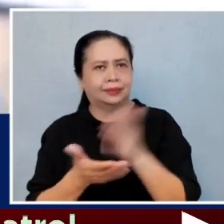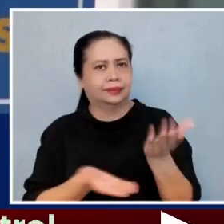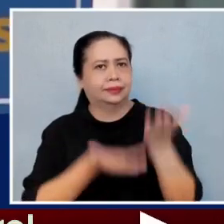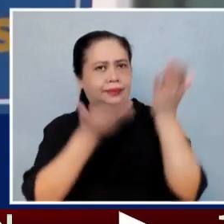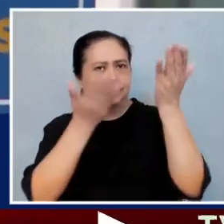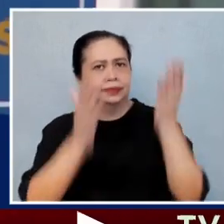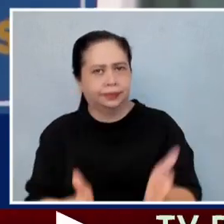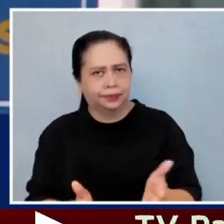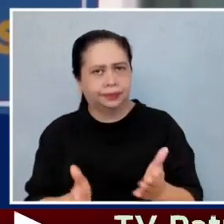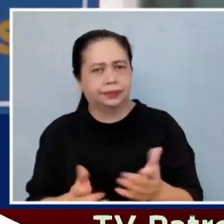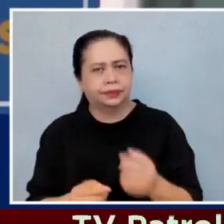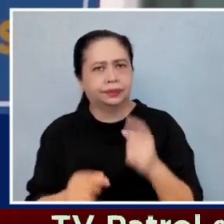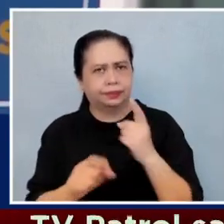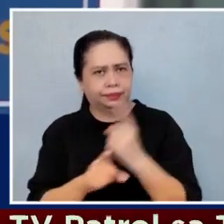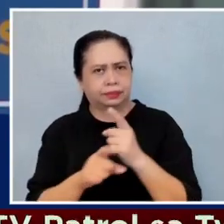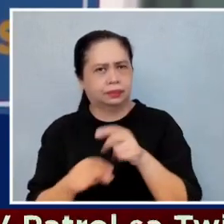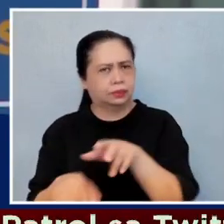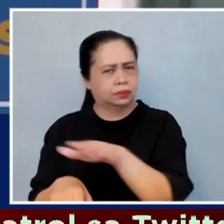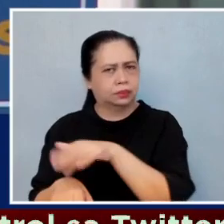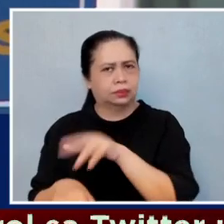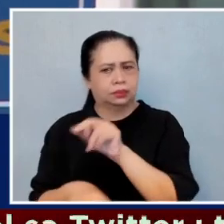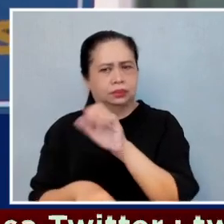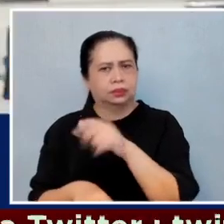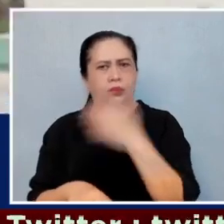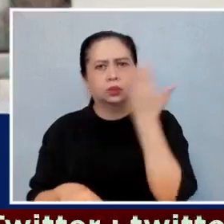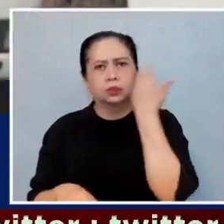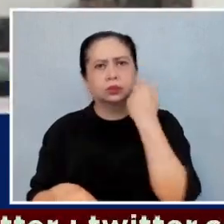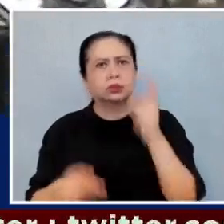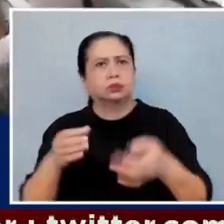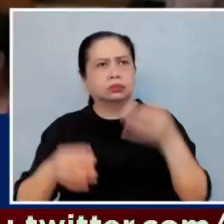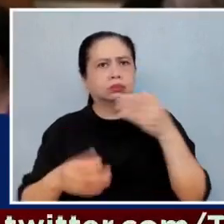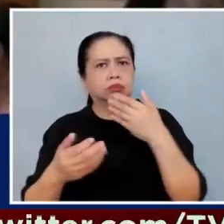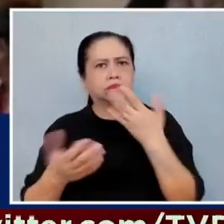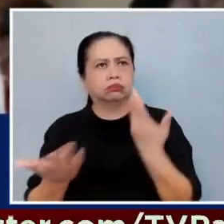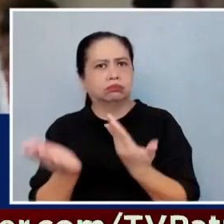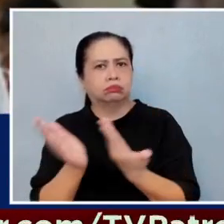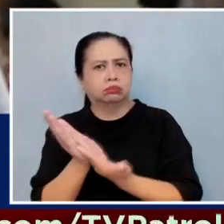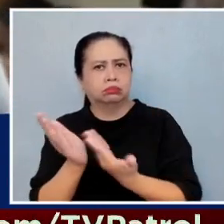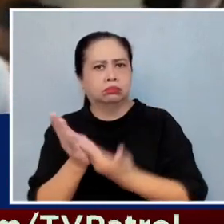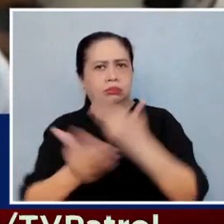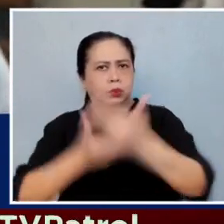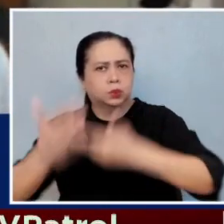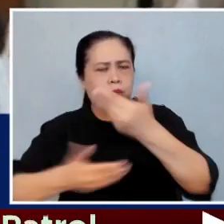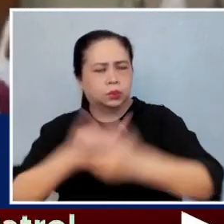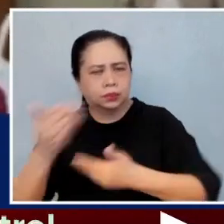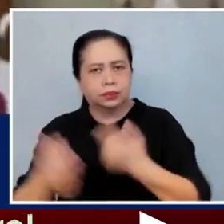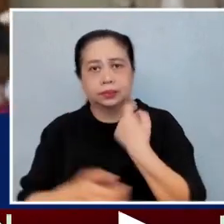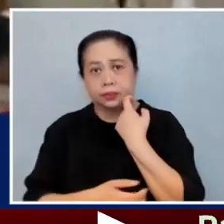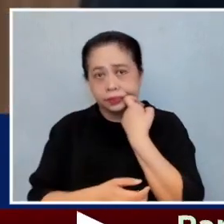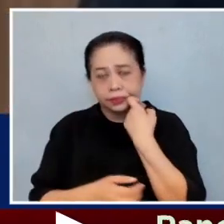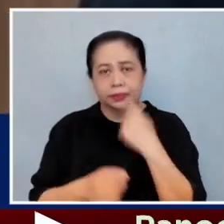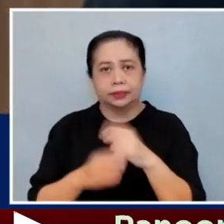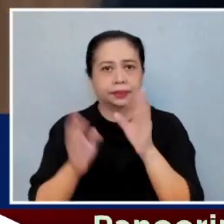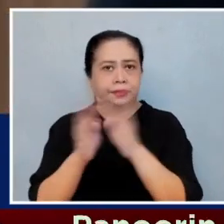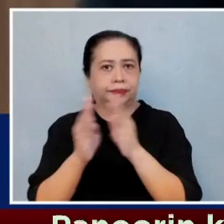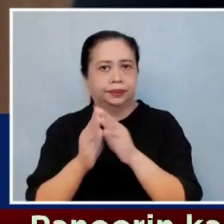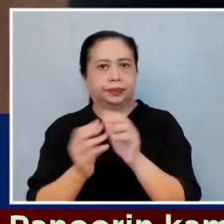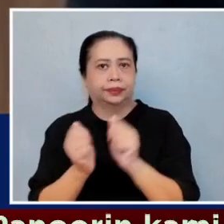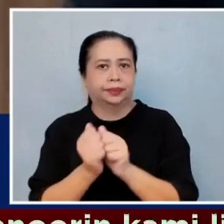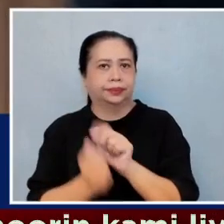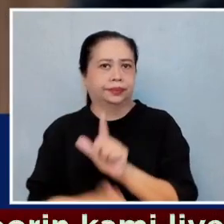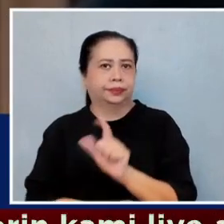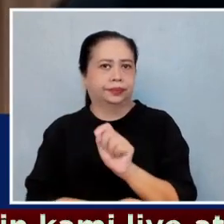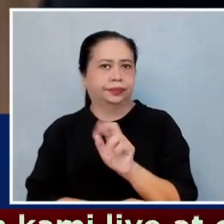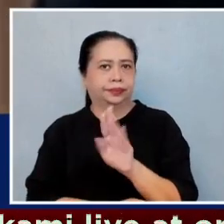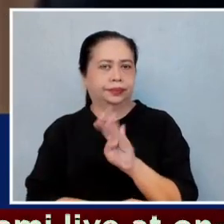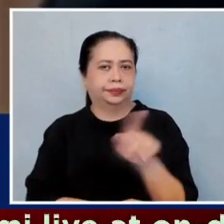na napagkakaitaan ng NCAP ng due process sa mga motorista. Kanina, nakipagpulong pa sa Land Transportation Office